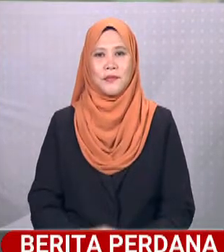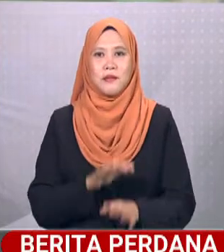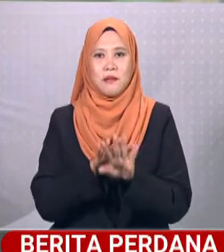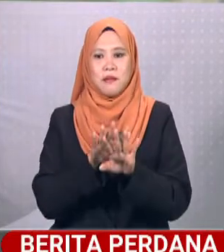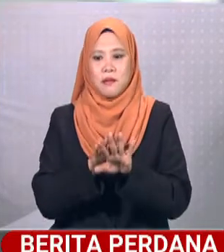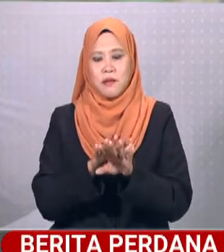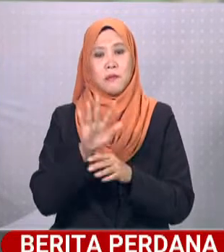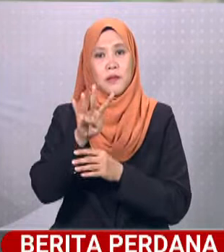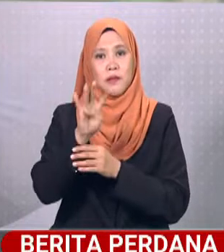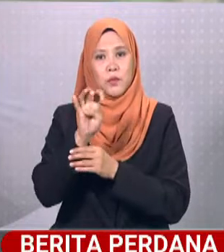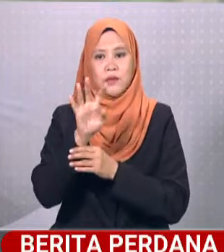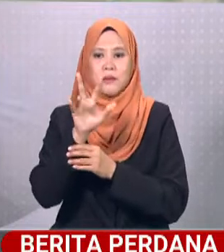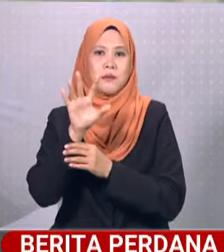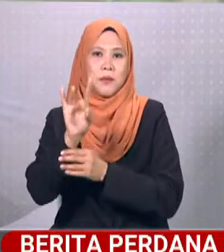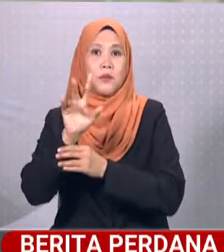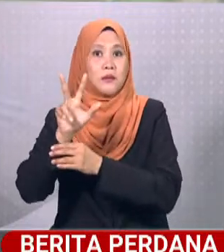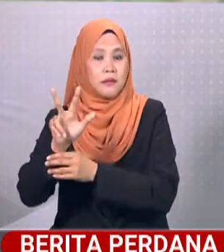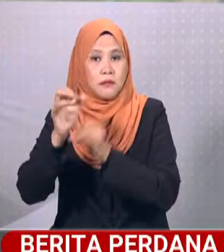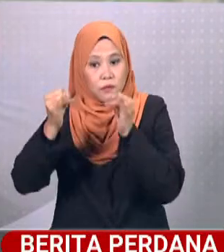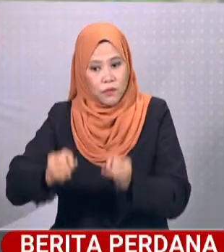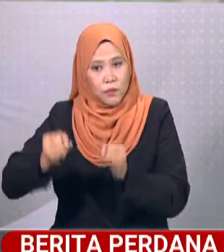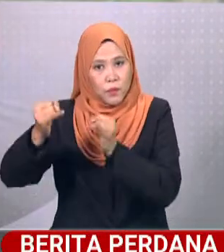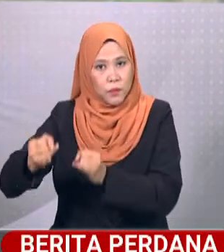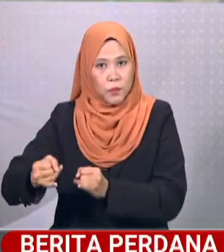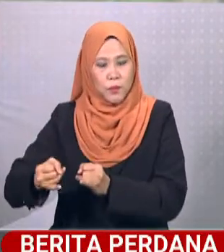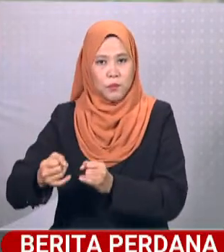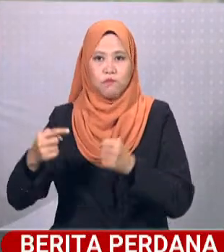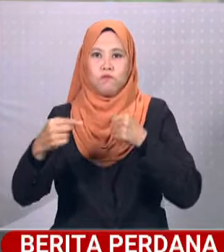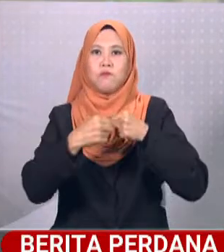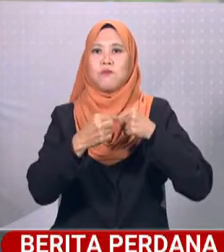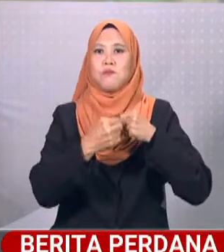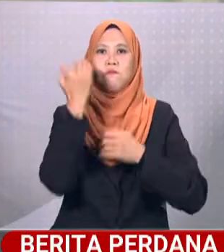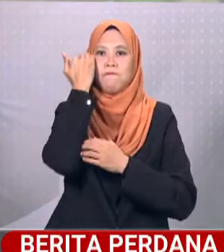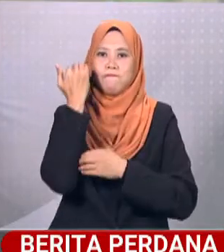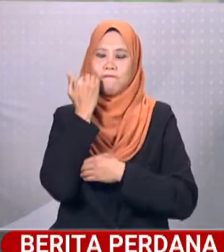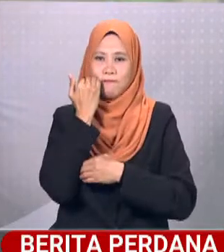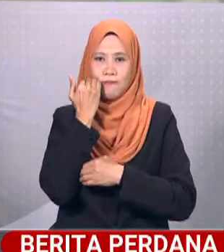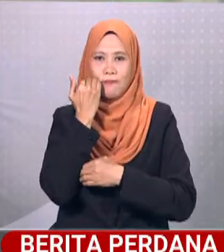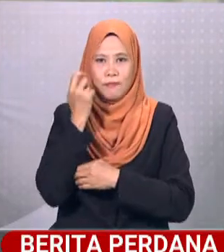Seramai 483 individu telah pun dituduh di mahkamah.